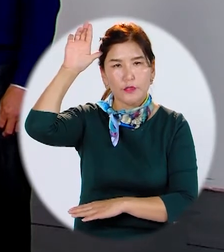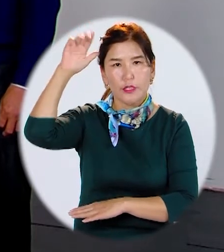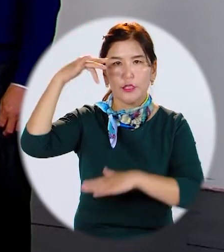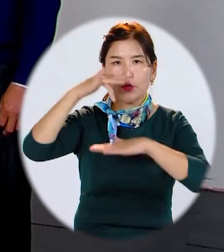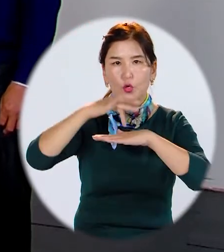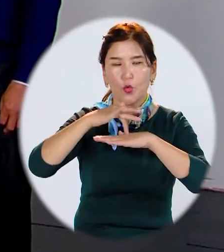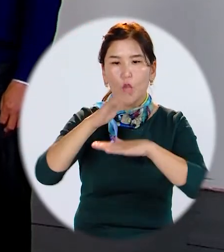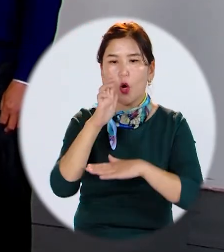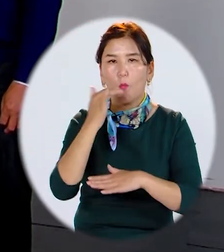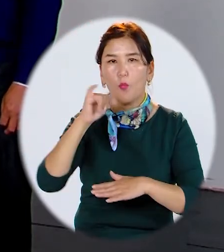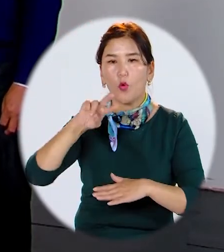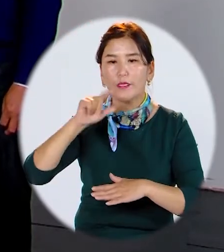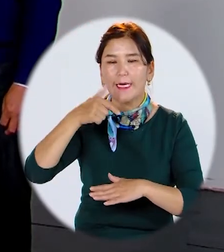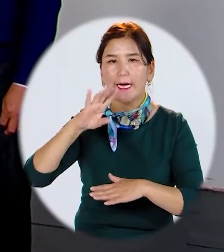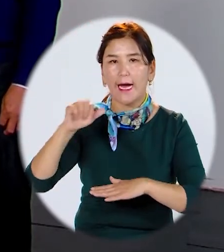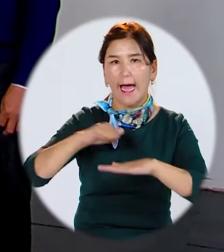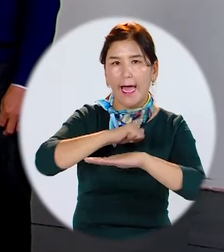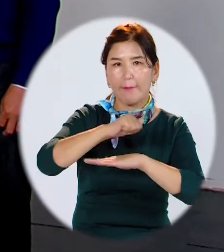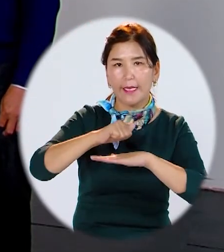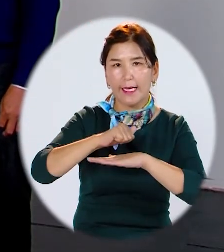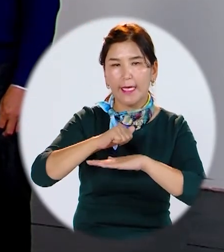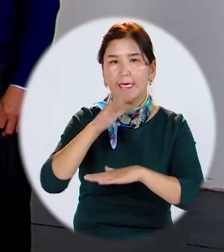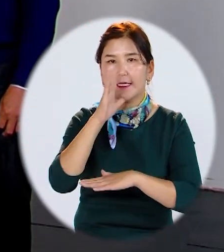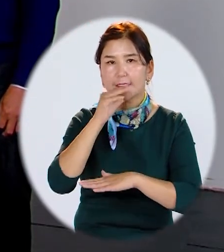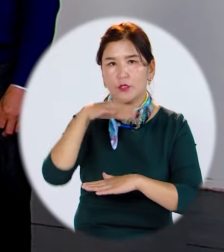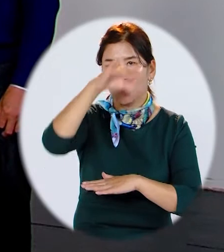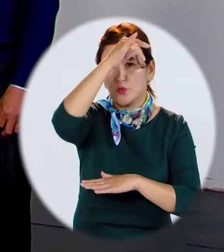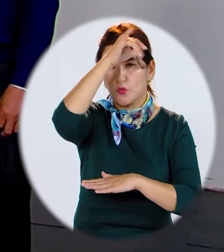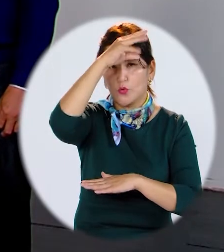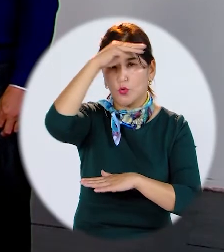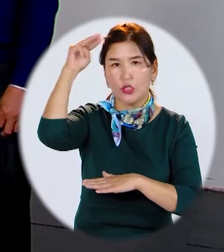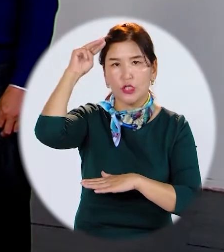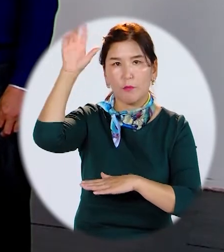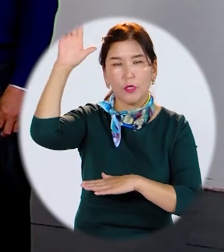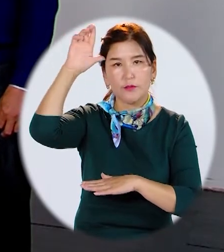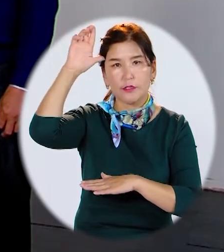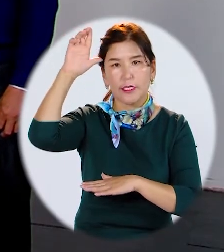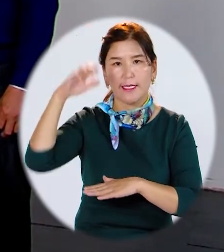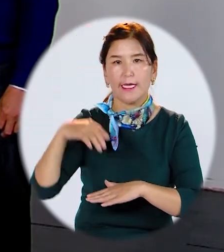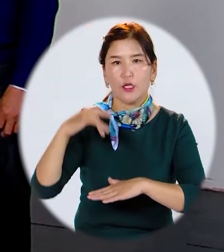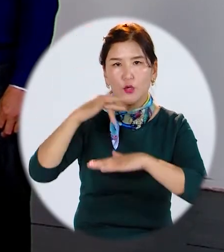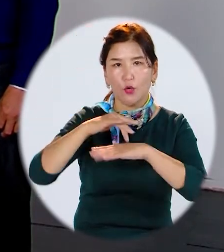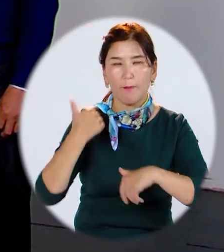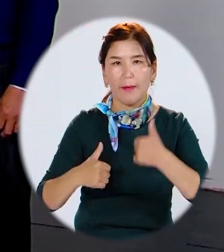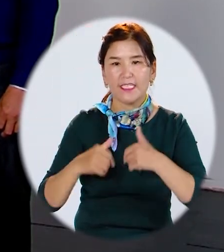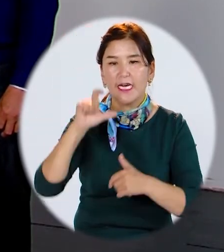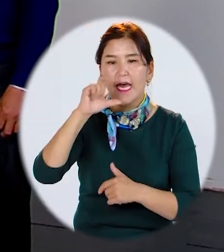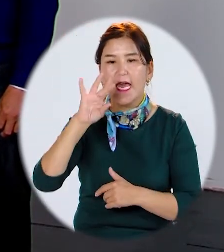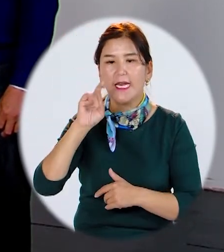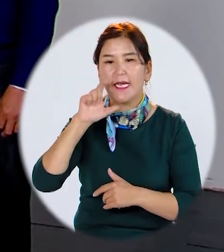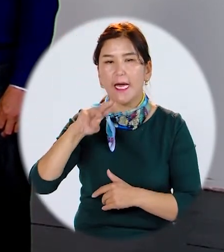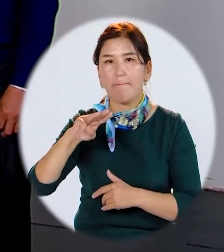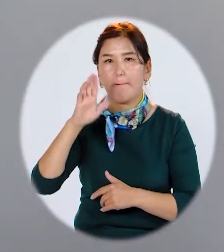Булган аймгийн насан туршийн боловсролын төв, Тишиг сумын насан туршийн боловсролын багш Эрхэмбаярын хамт бэлтгэн хүргэж